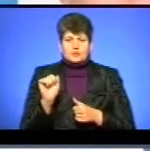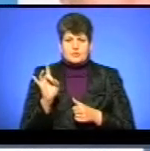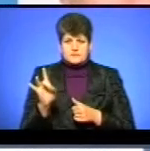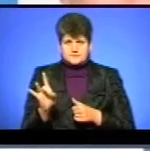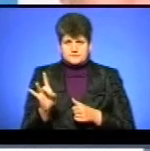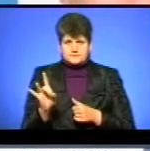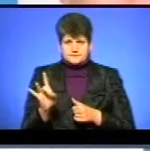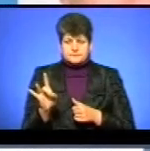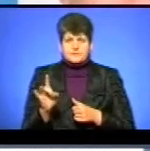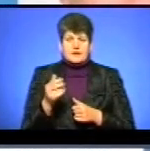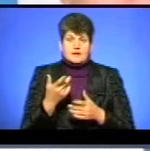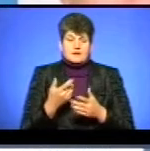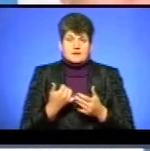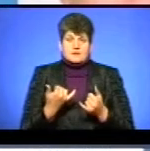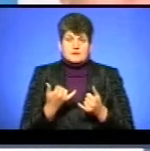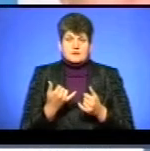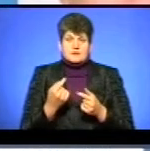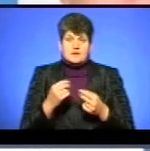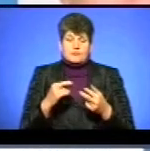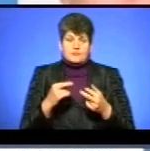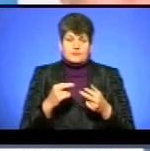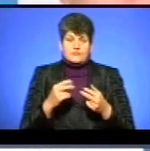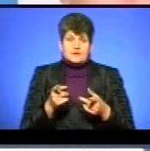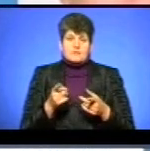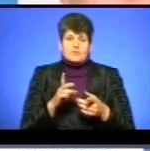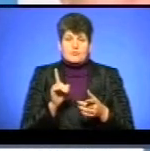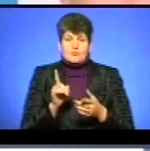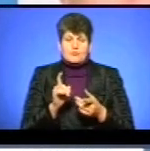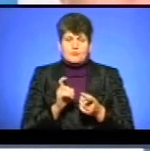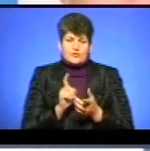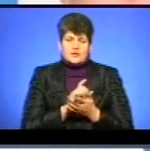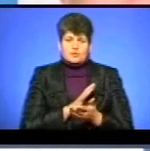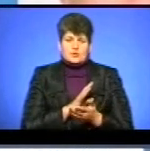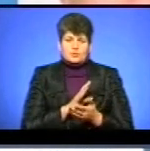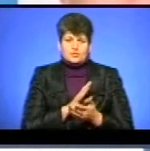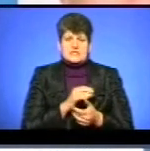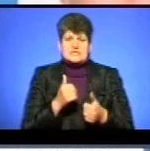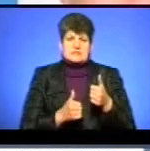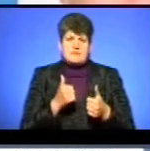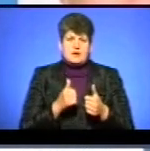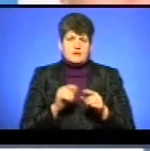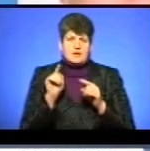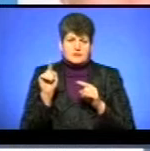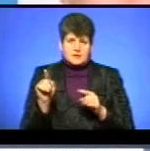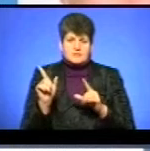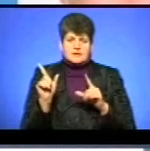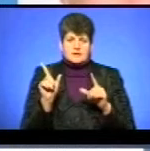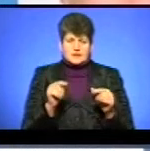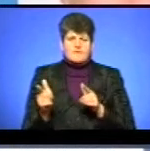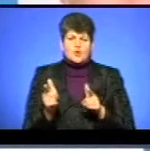з'їжджається. Він там якраз мав боротися з Цепченковим. Там мали бути змагання. Їхав на них,